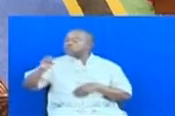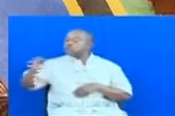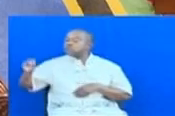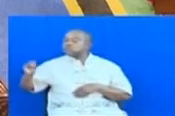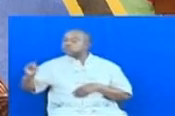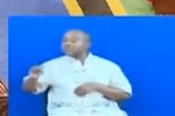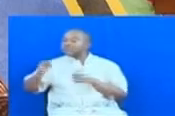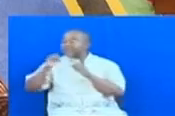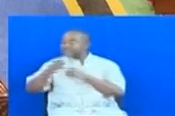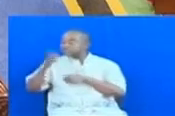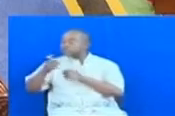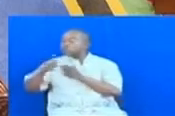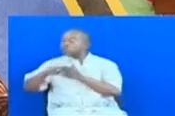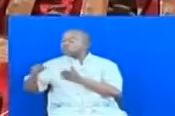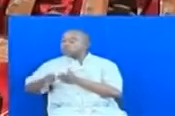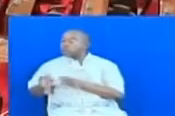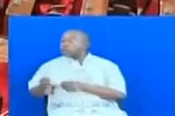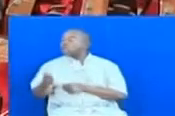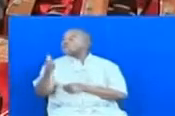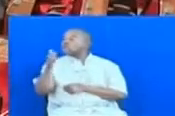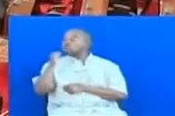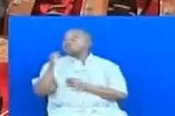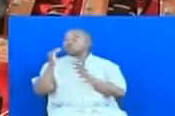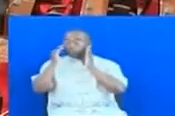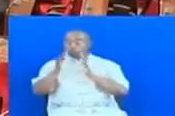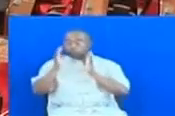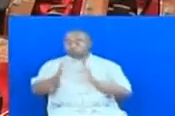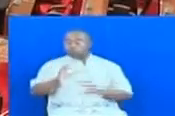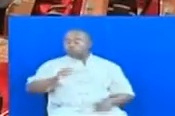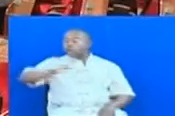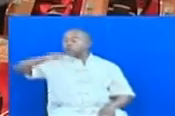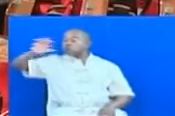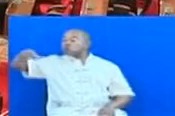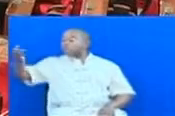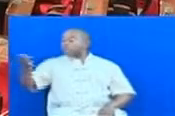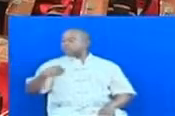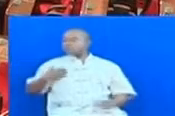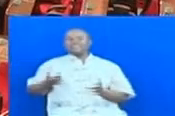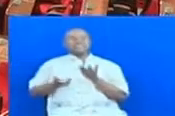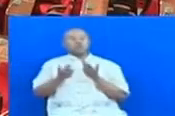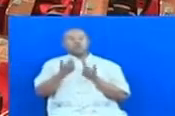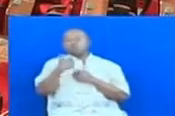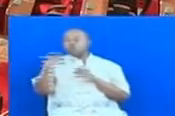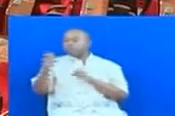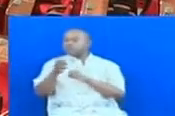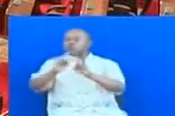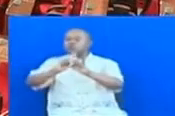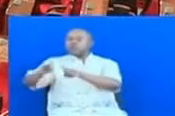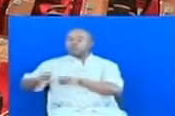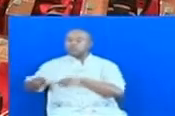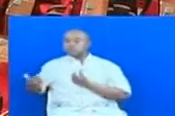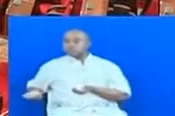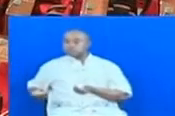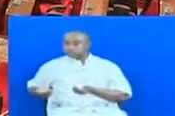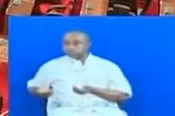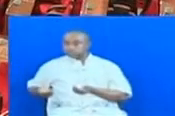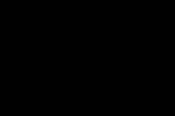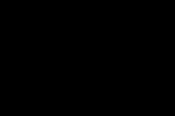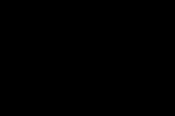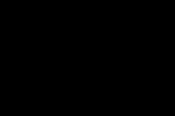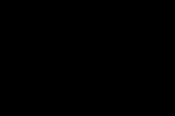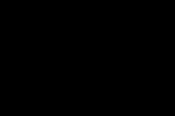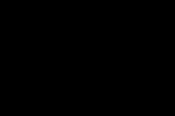wanaendelea kulipa. Na mpaka juzi mkuu wa mkoa wa Morogoro ameniletea takwimu za jinsi gani mapato mbalimbali yaliyokuwa